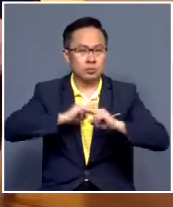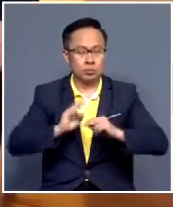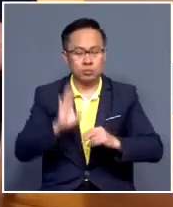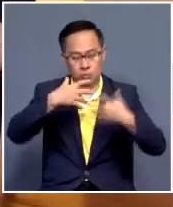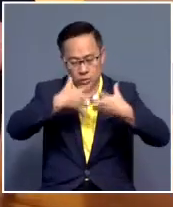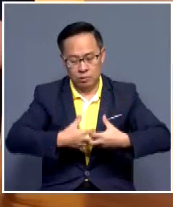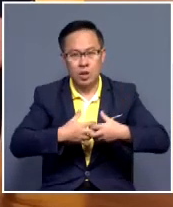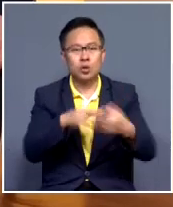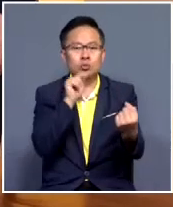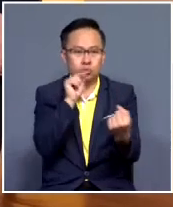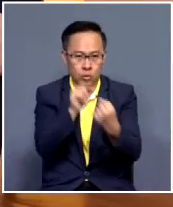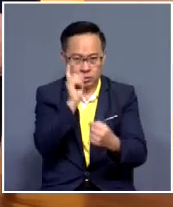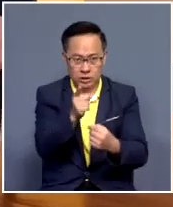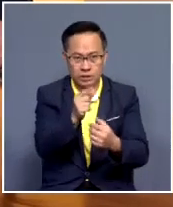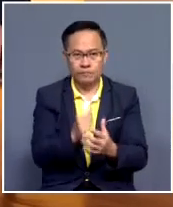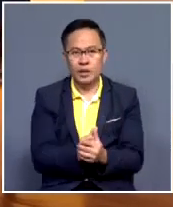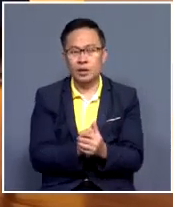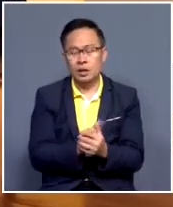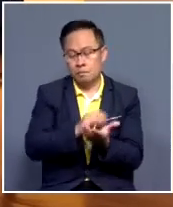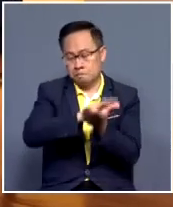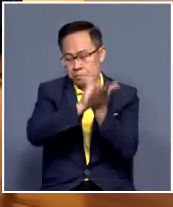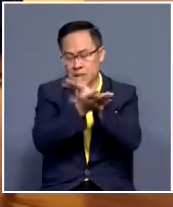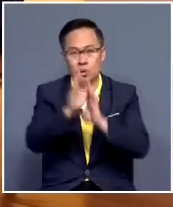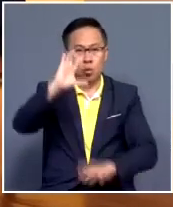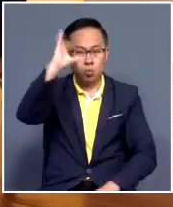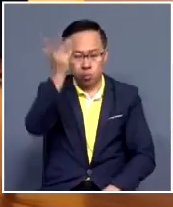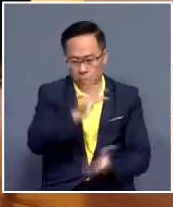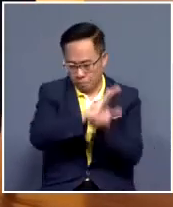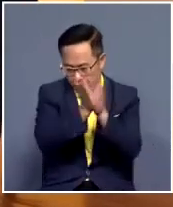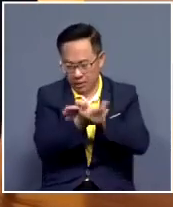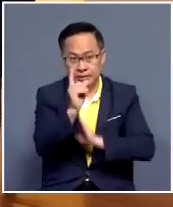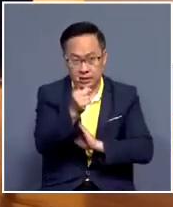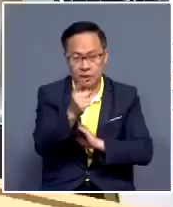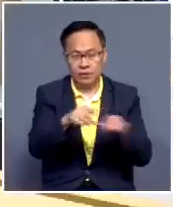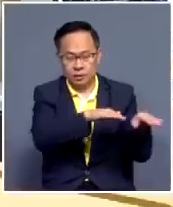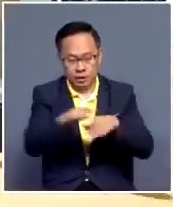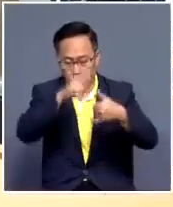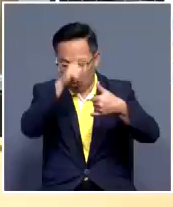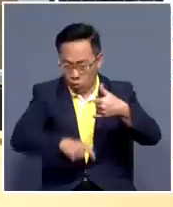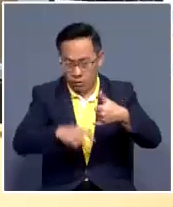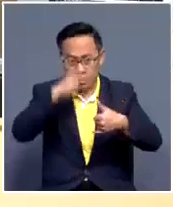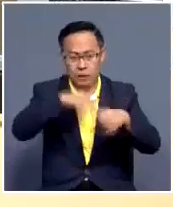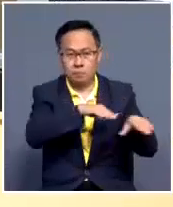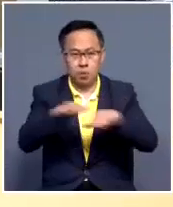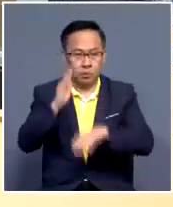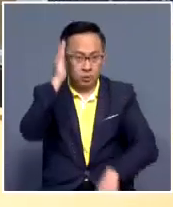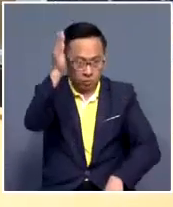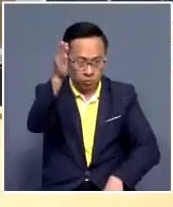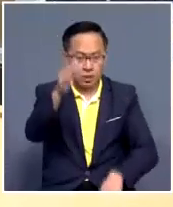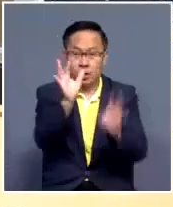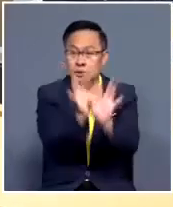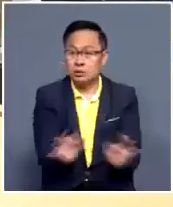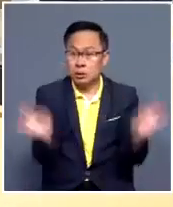อย่างแท้จริงตอบโจทย์การเปลี่ยนแปลงของโลกในอนาคตข้างหน้าเป็นการเตรียมคนสำหรับอนาคตนะครับและที่สำคัญ